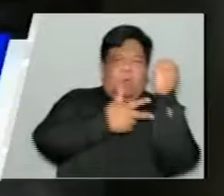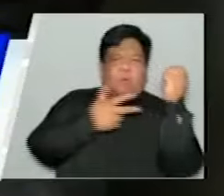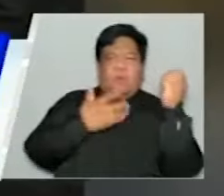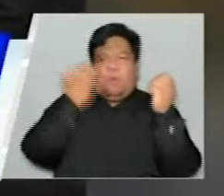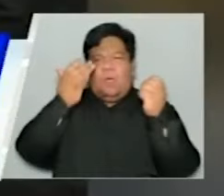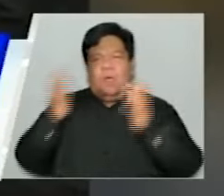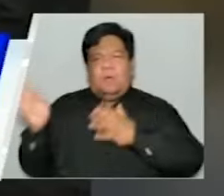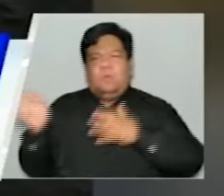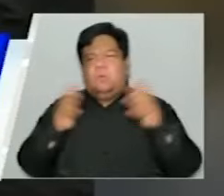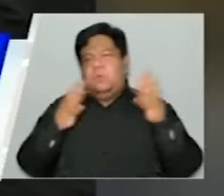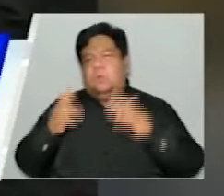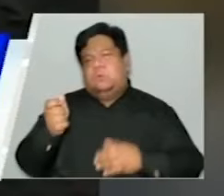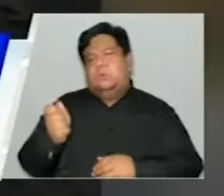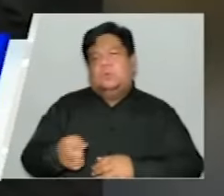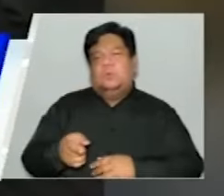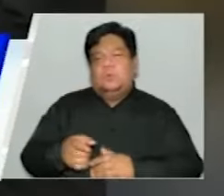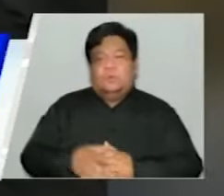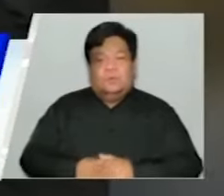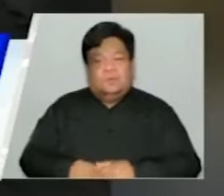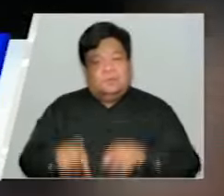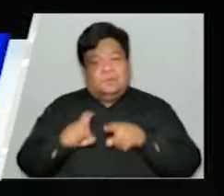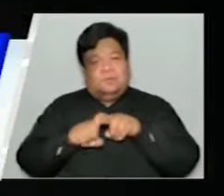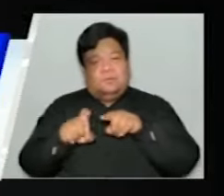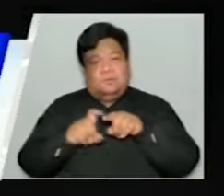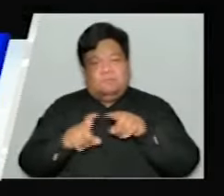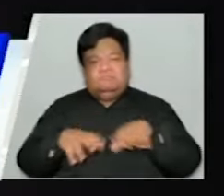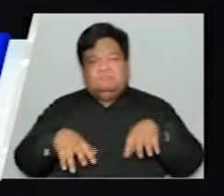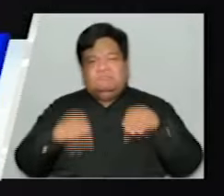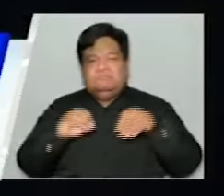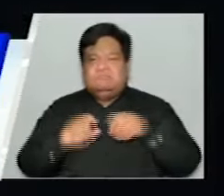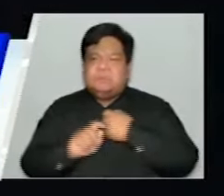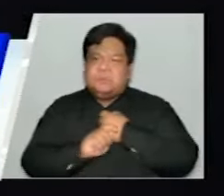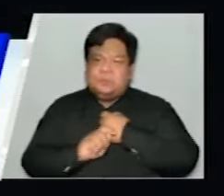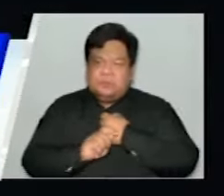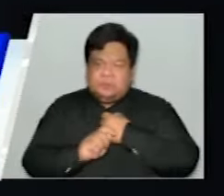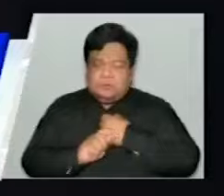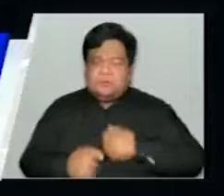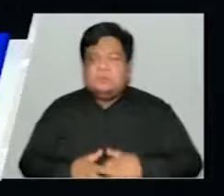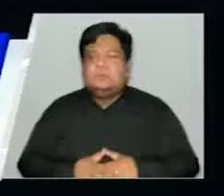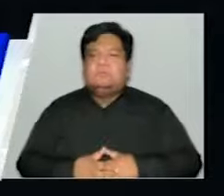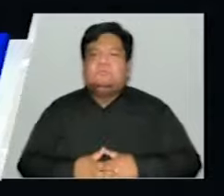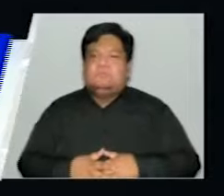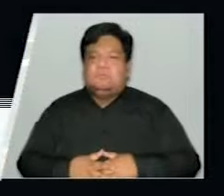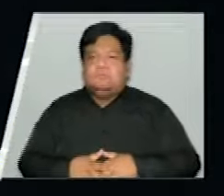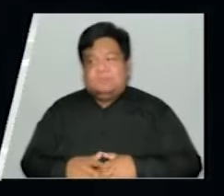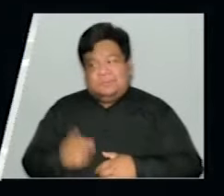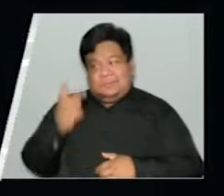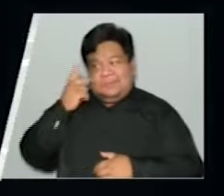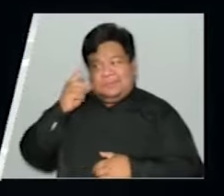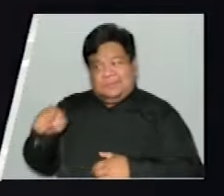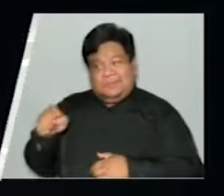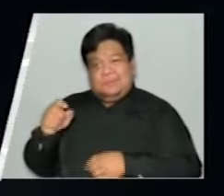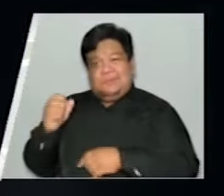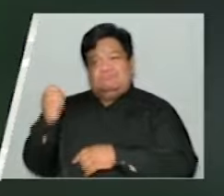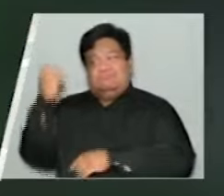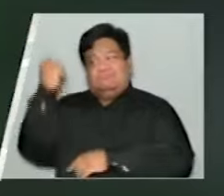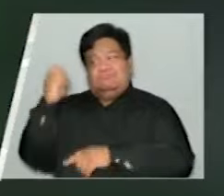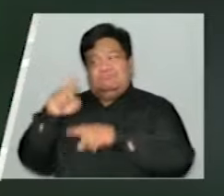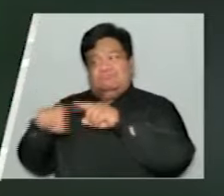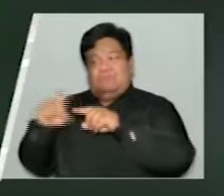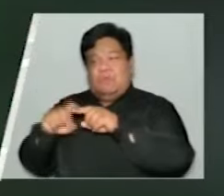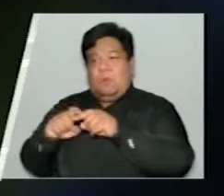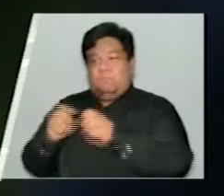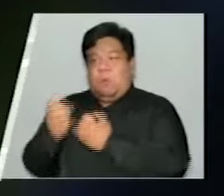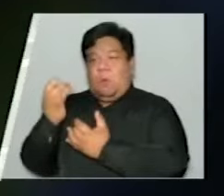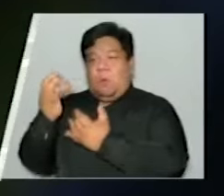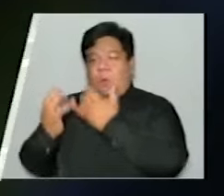Pansamantala rin nawala ng supre ng kuryente sa ilang lugar sa lungsod. Nagliyab ang isang poste, pero mabilis itong naapula ng mga bumbero. Sa